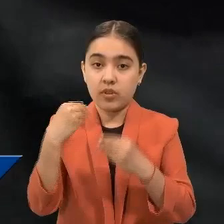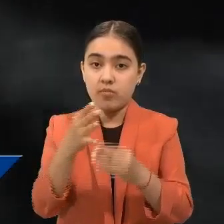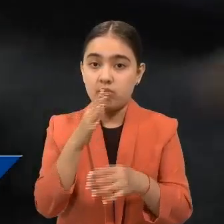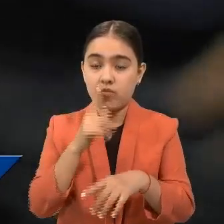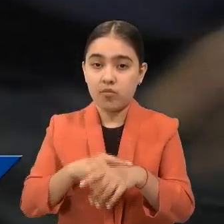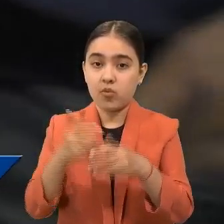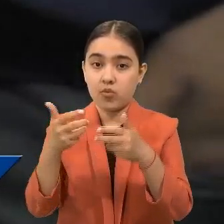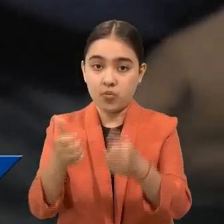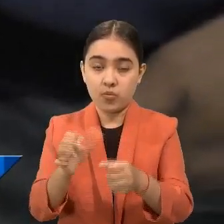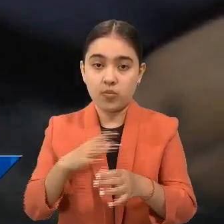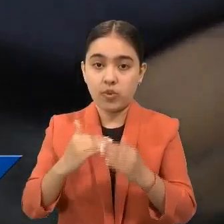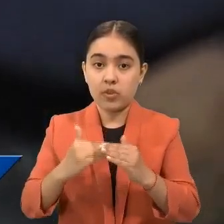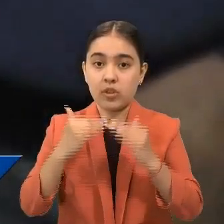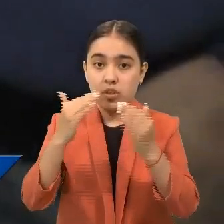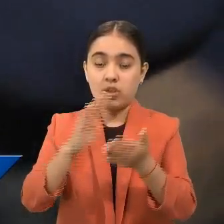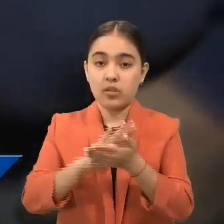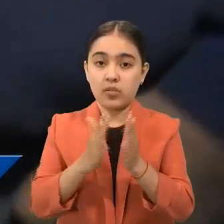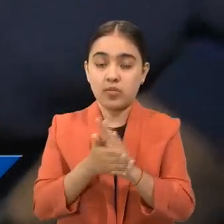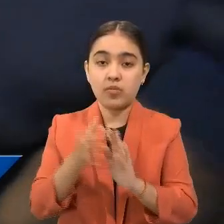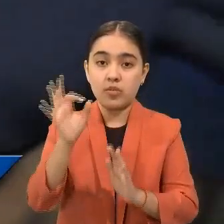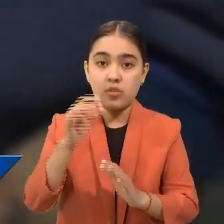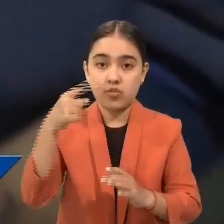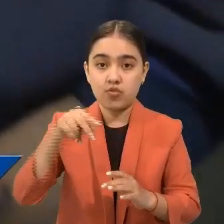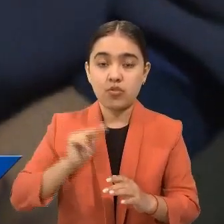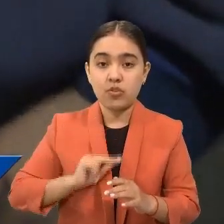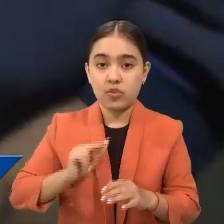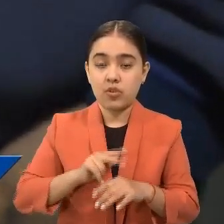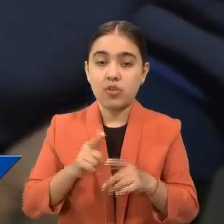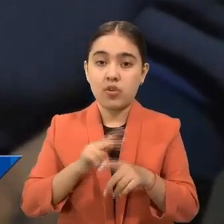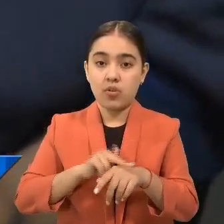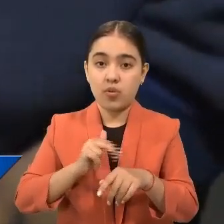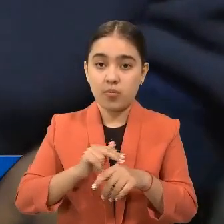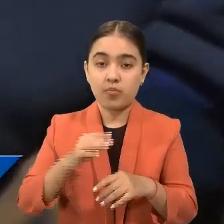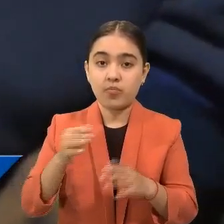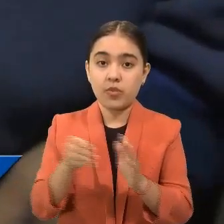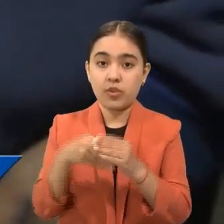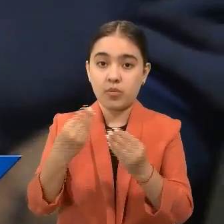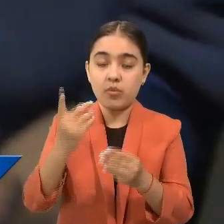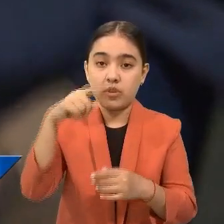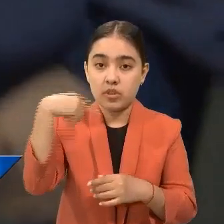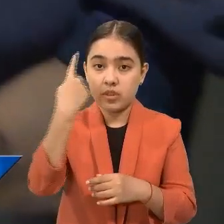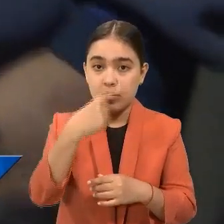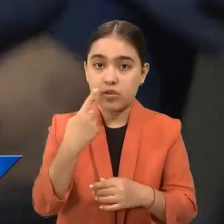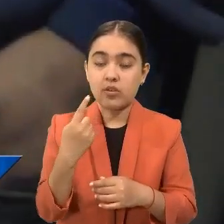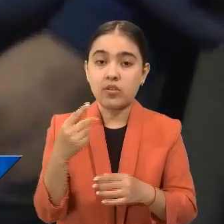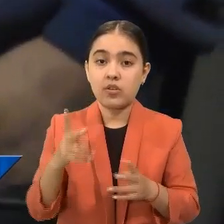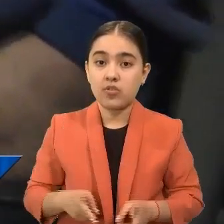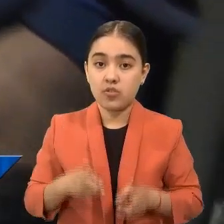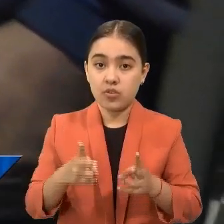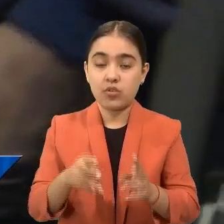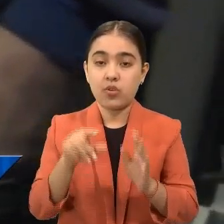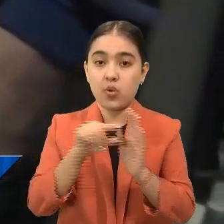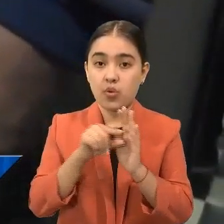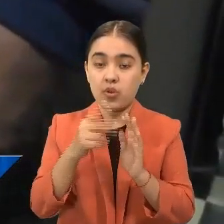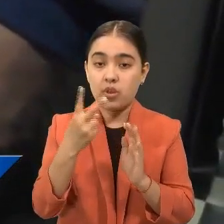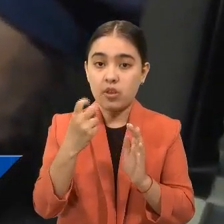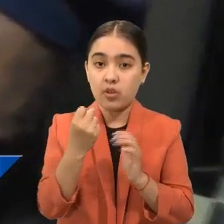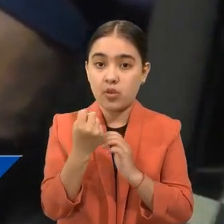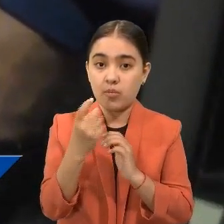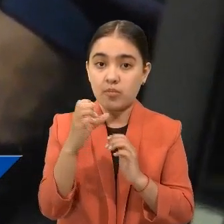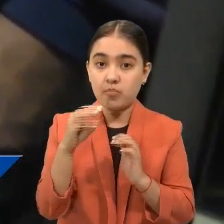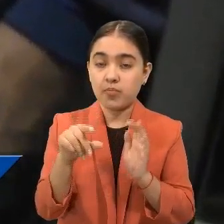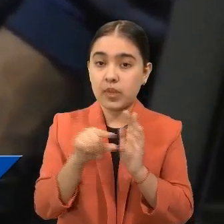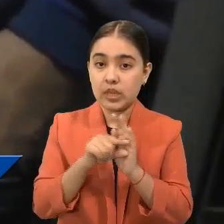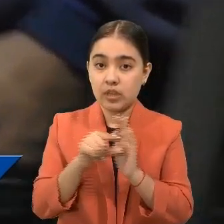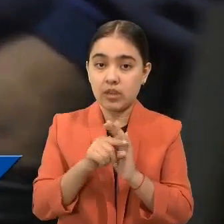vaqtida ushlandi. Yuqoridagi holatlar yuzasidan ichki ishlar organlari xodimlariga pora bergan shaxslarga nisbatan jinoyat kodeksining